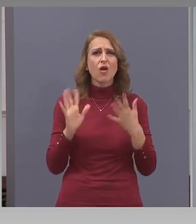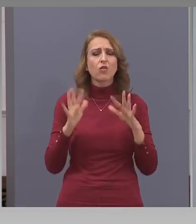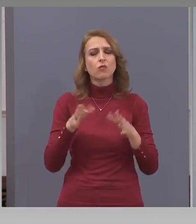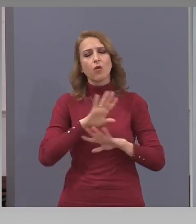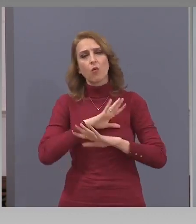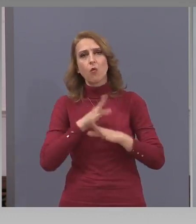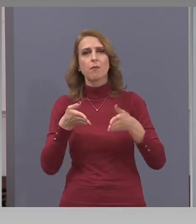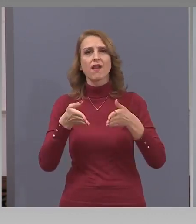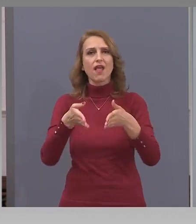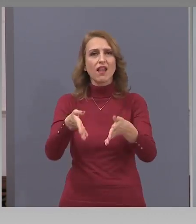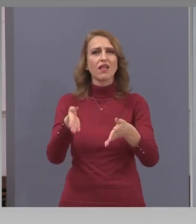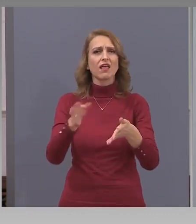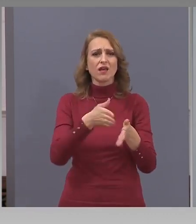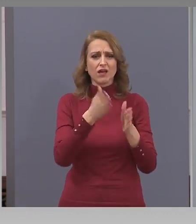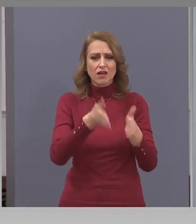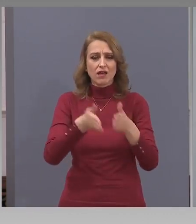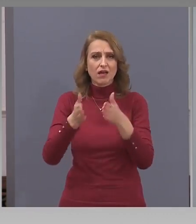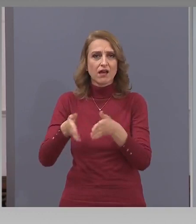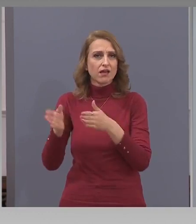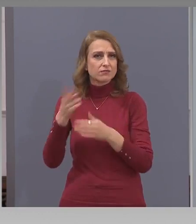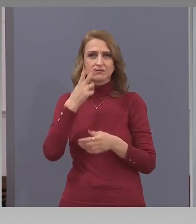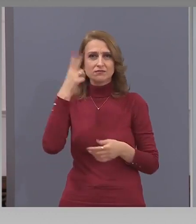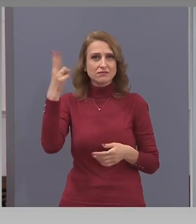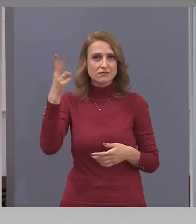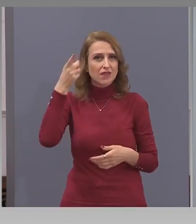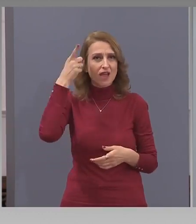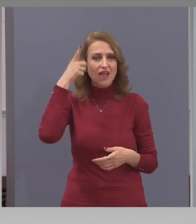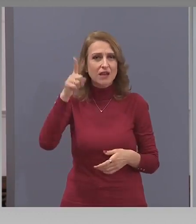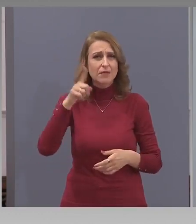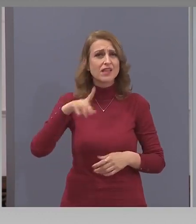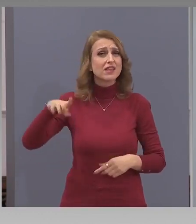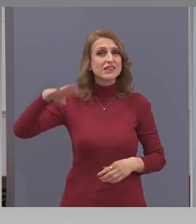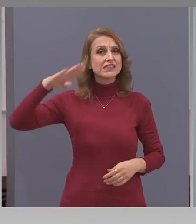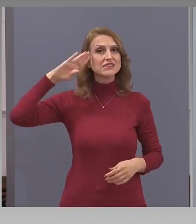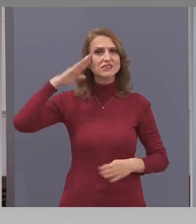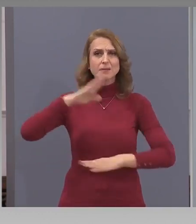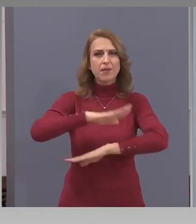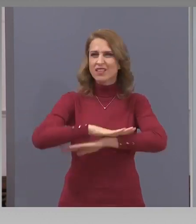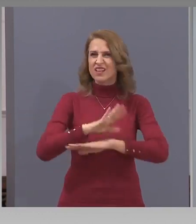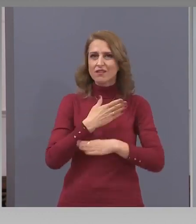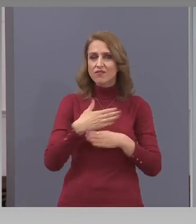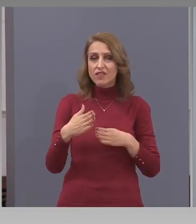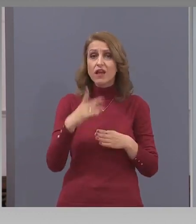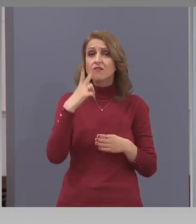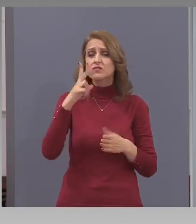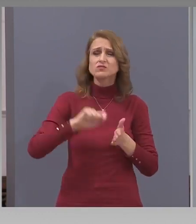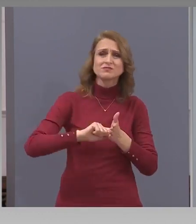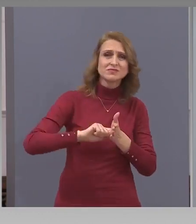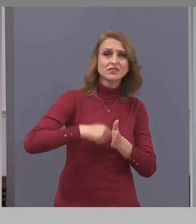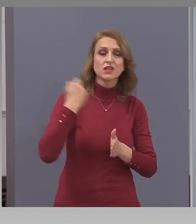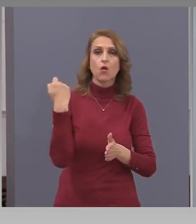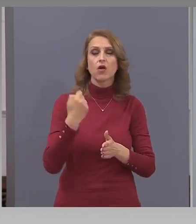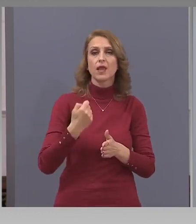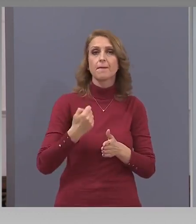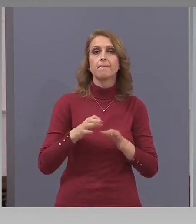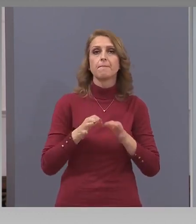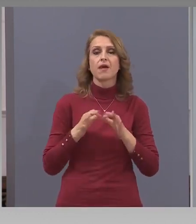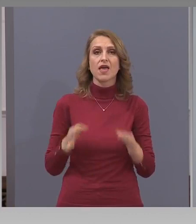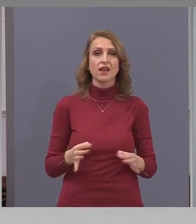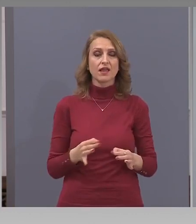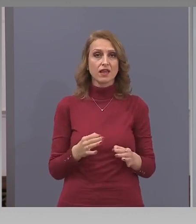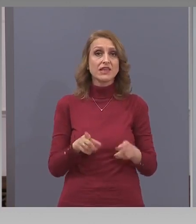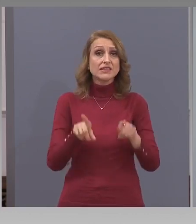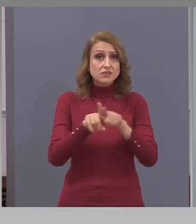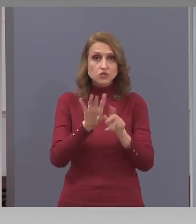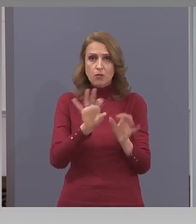трупове, като гледат в Германия, най-дисциплинираната държава, какви мерки въведе Бавария от ония ден,